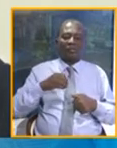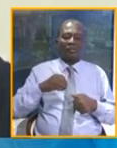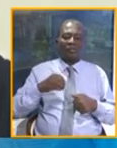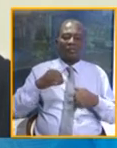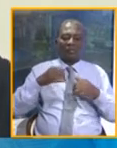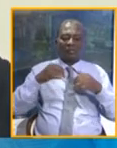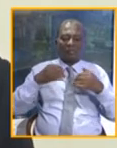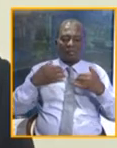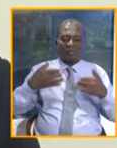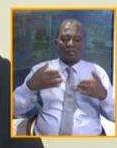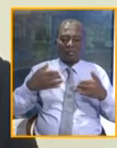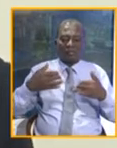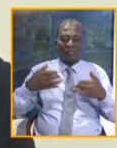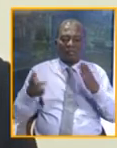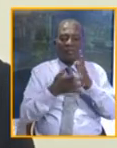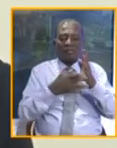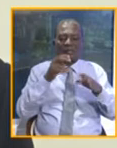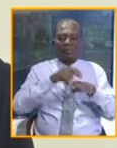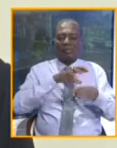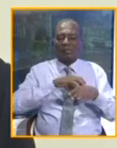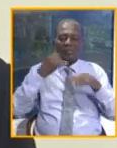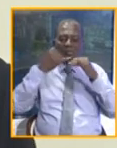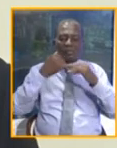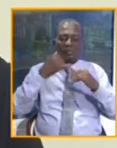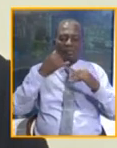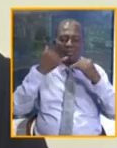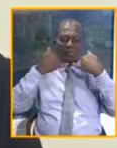l'ingénierie de les technologies de l'information